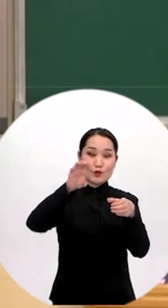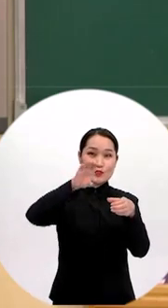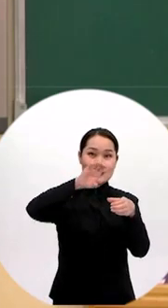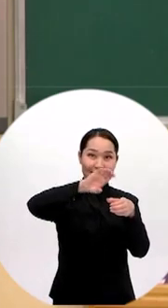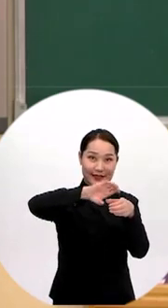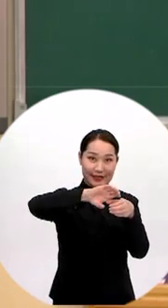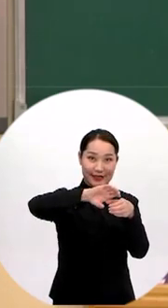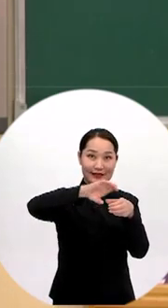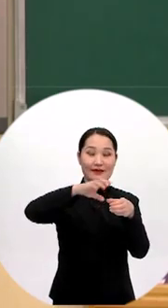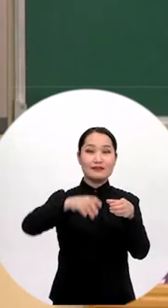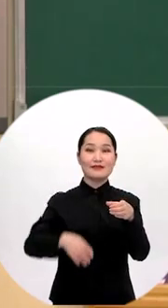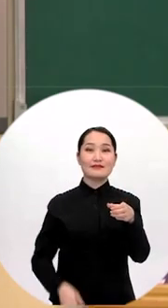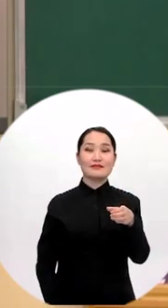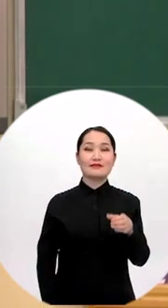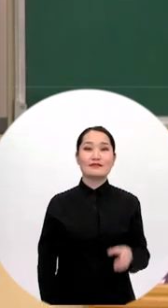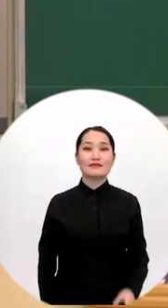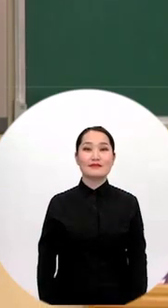хийгэрээ.